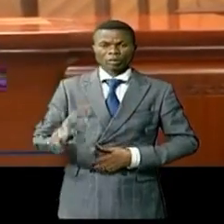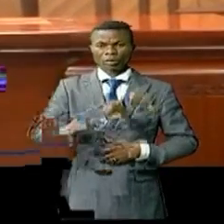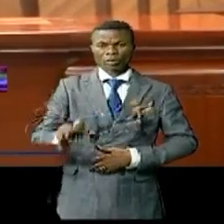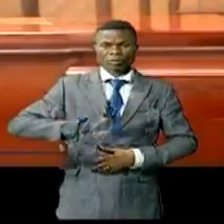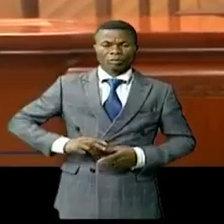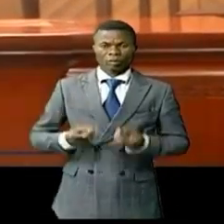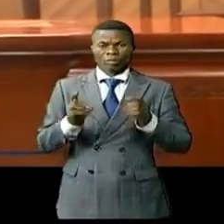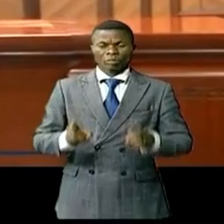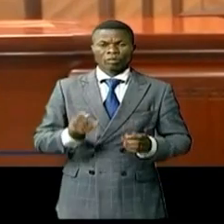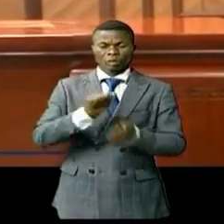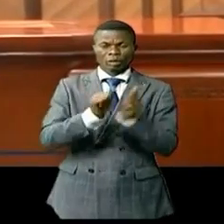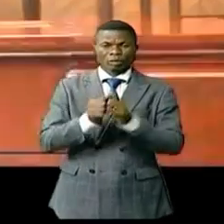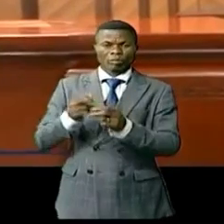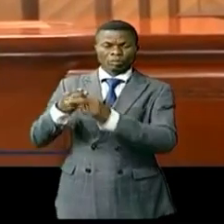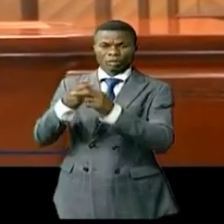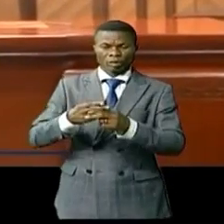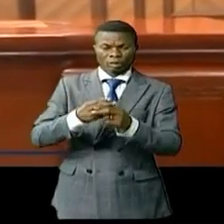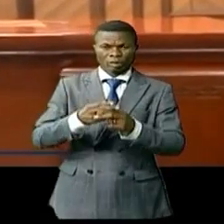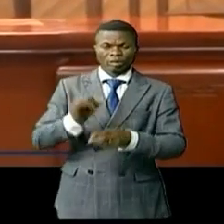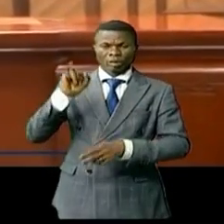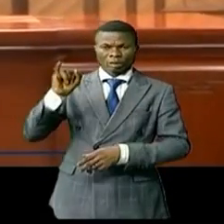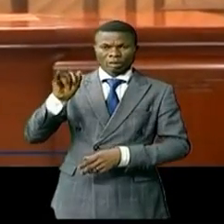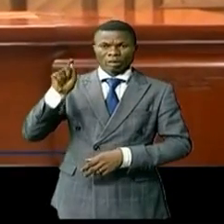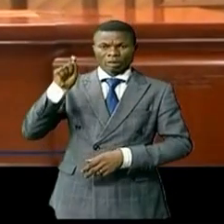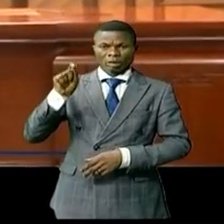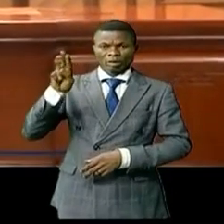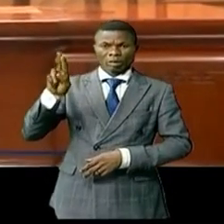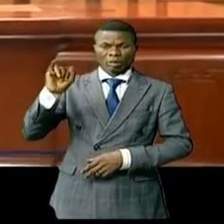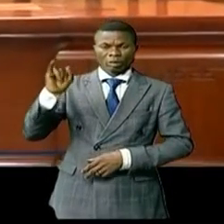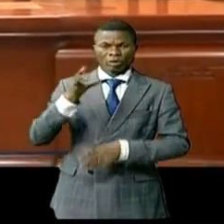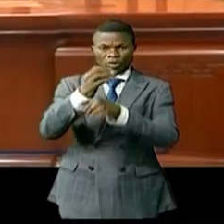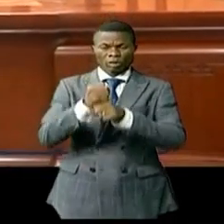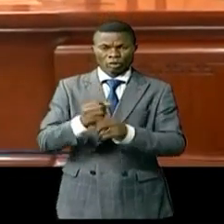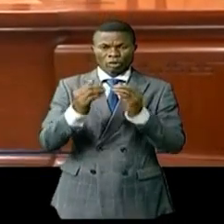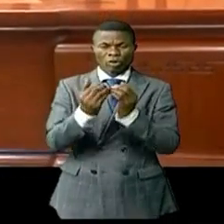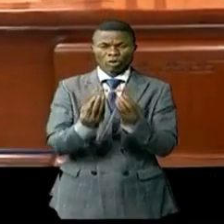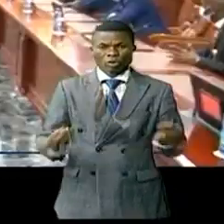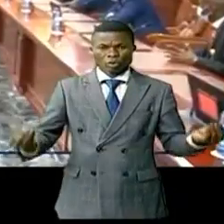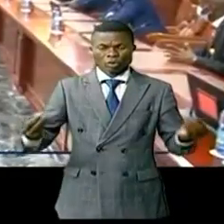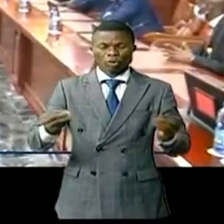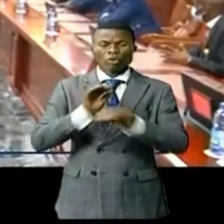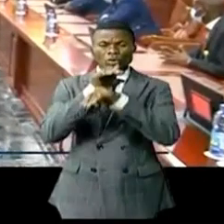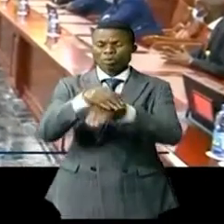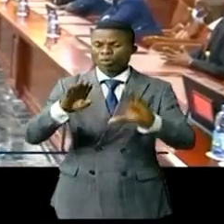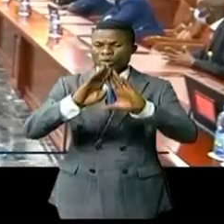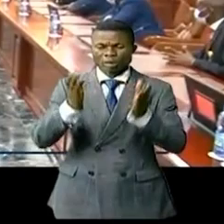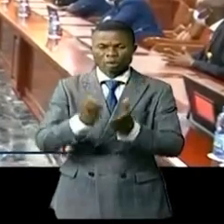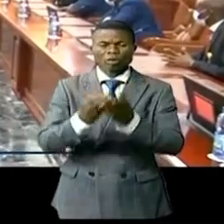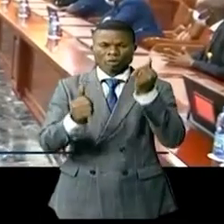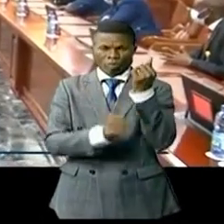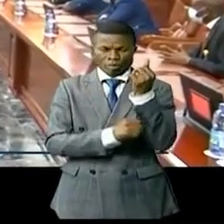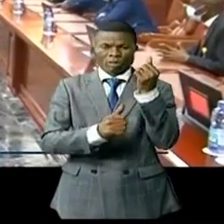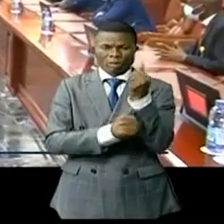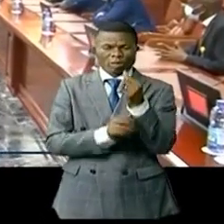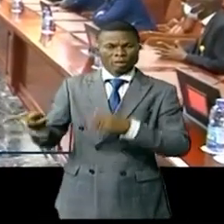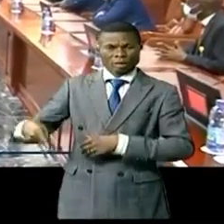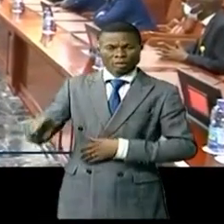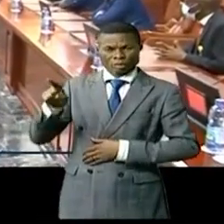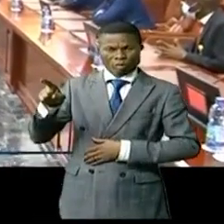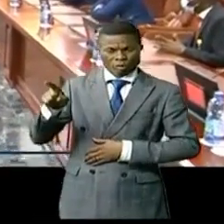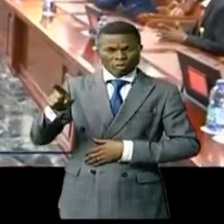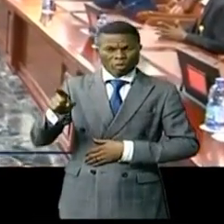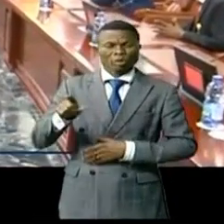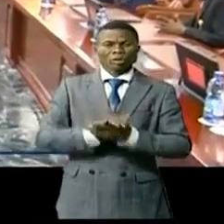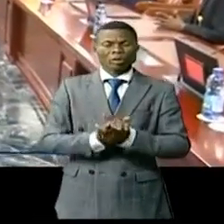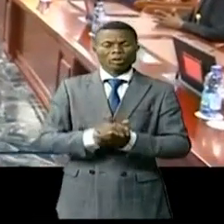la situation sécuritaire dans l'Ituri trouvera des solutions avec l'implication de toutes les sensibilités de cette province en état de